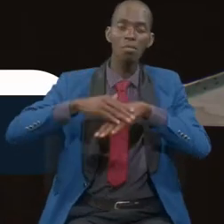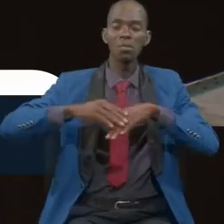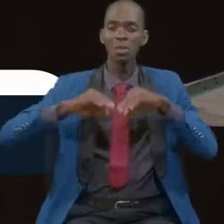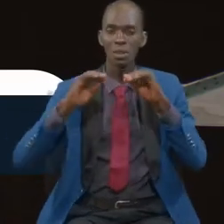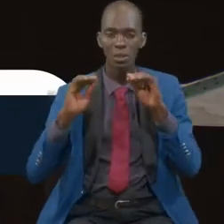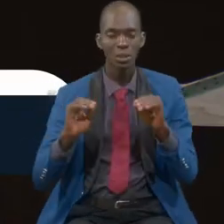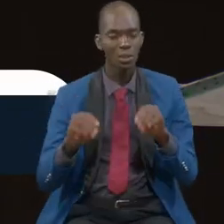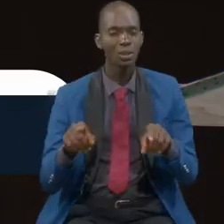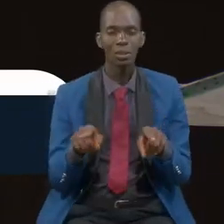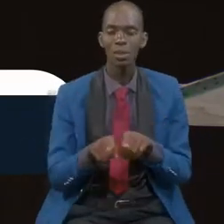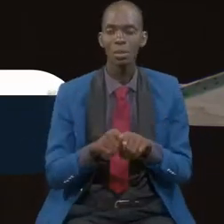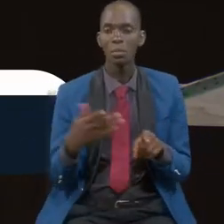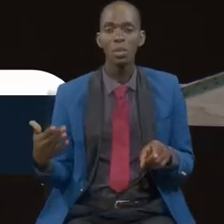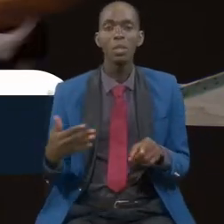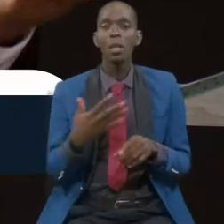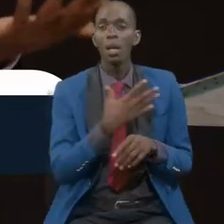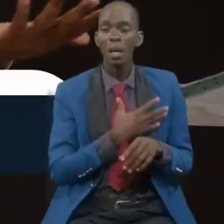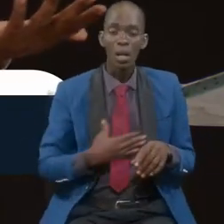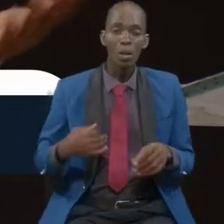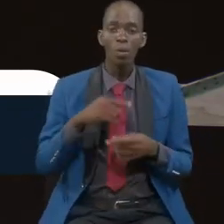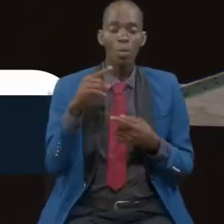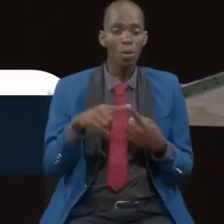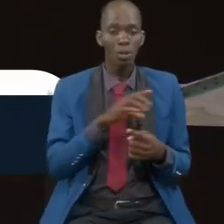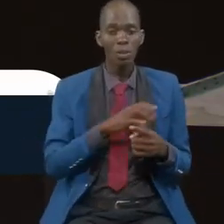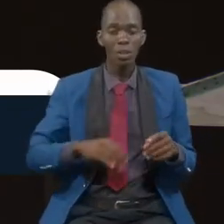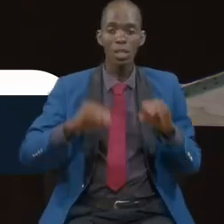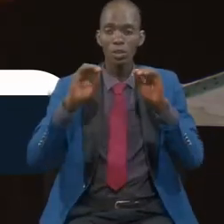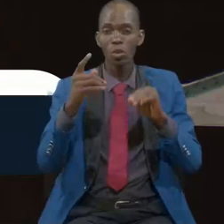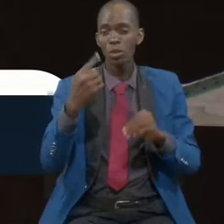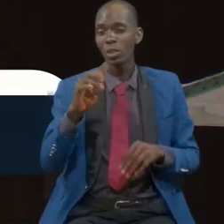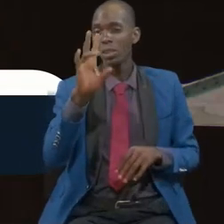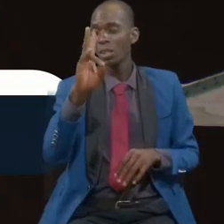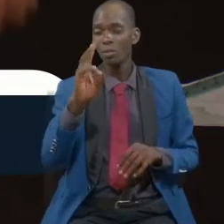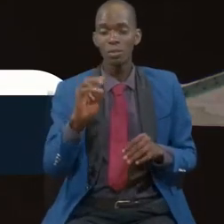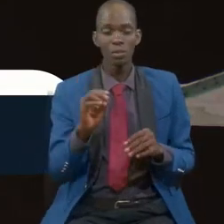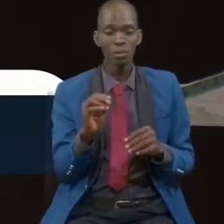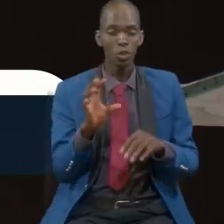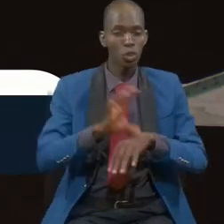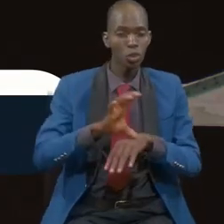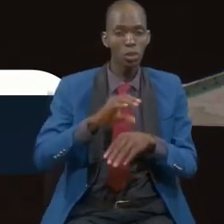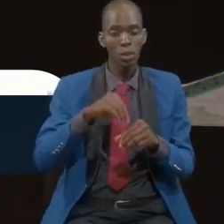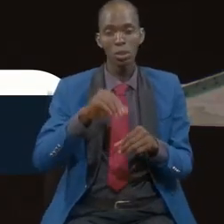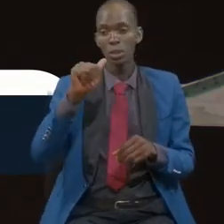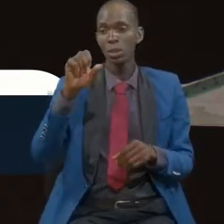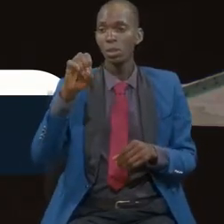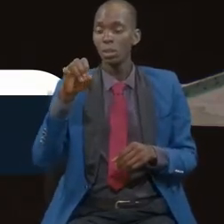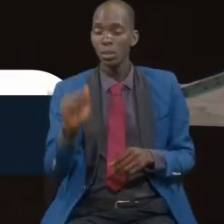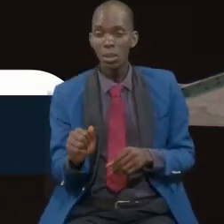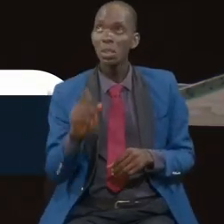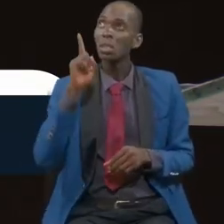l'église. Les sept églises en Asie mineure, il n'a pas changé son message. Alors, c'est le même